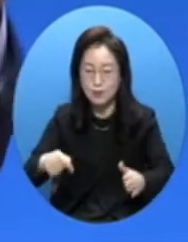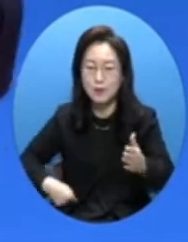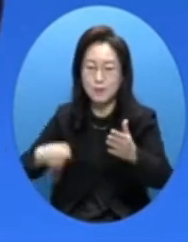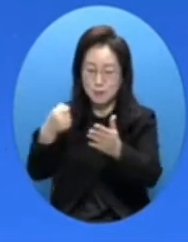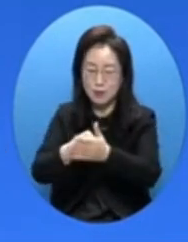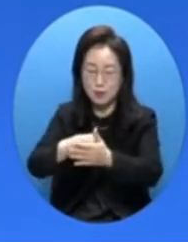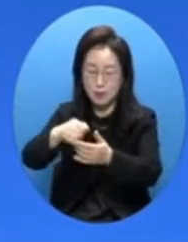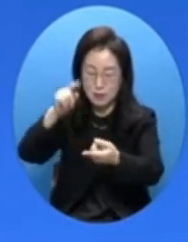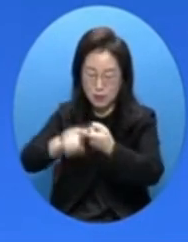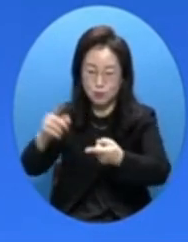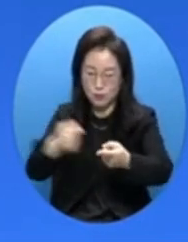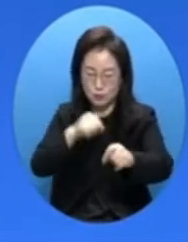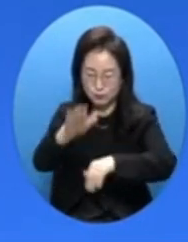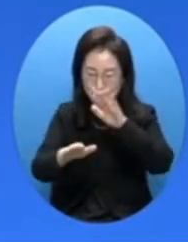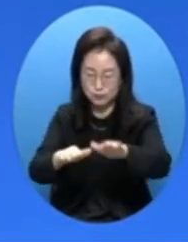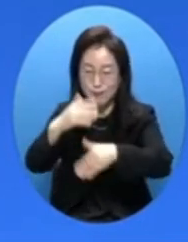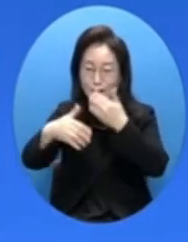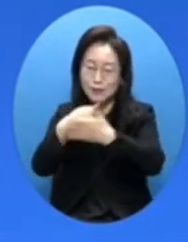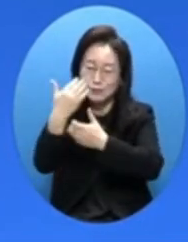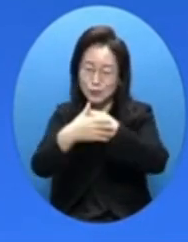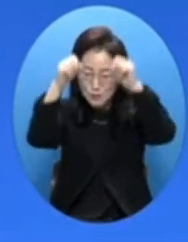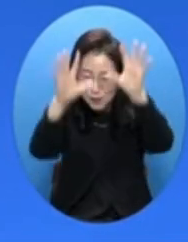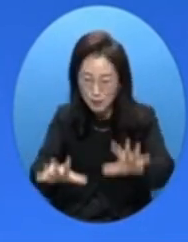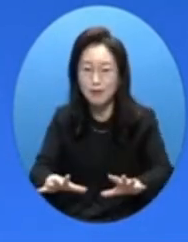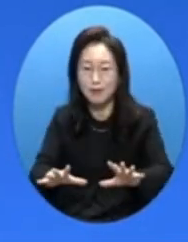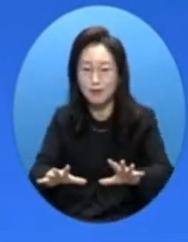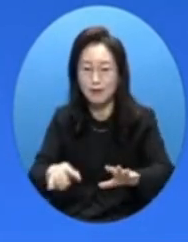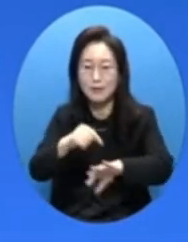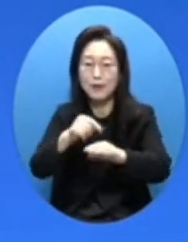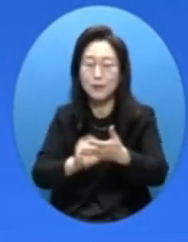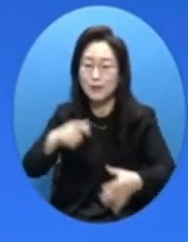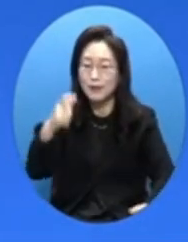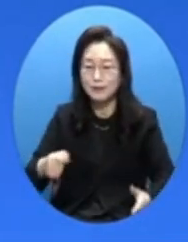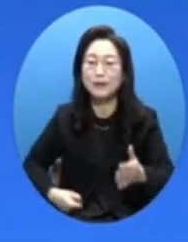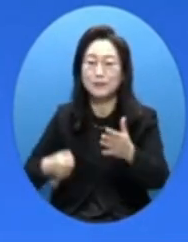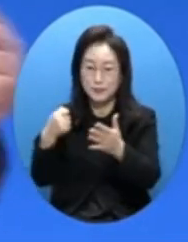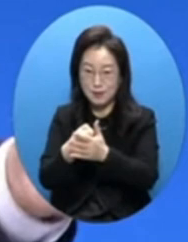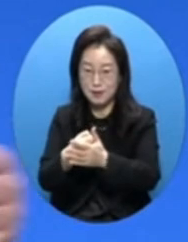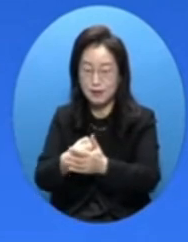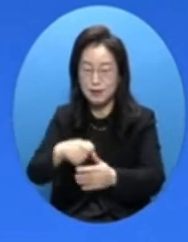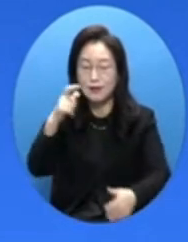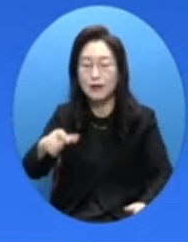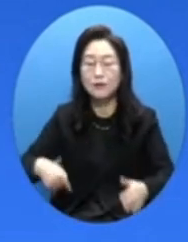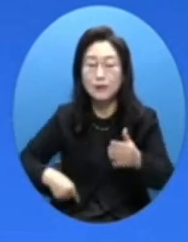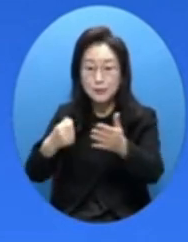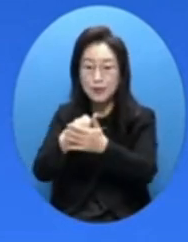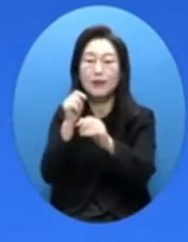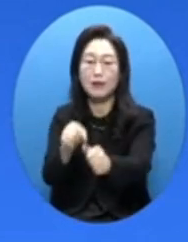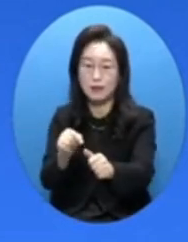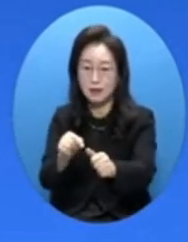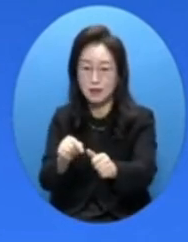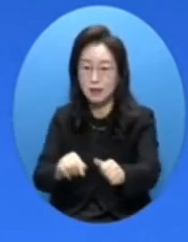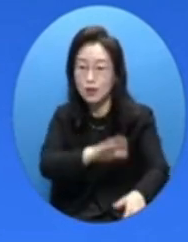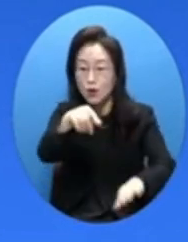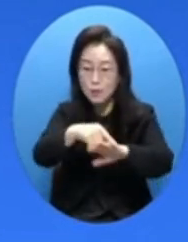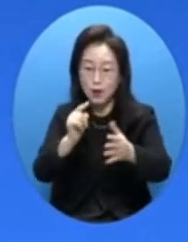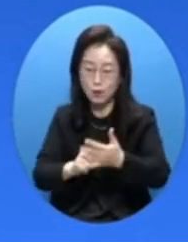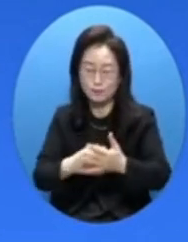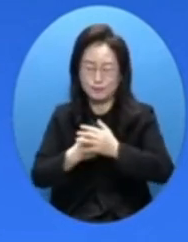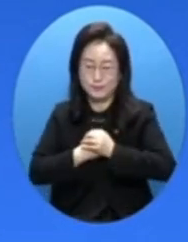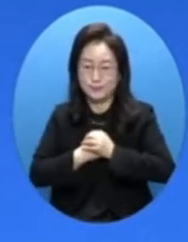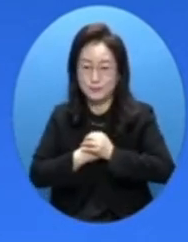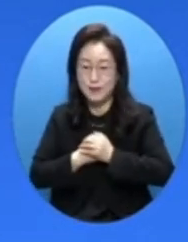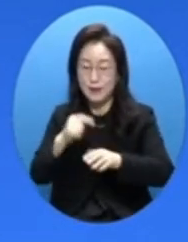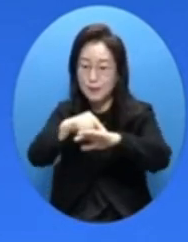은혜가 우리에게 폭포같이 임하게 될 것입니다. 마음을 강하게 하고 담대해라. 강하게 하고 담대하라. 여러분의 마음을 부여잡고